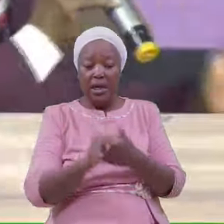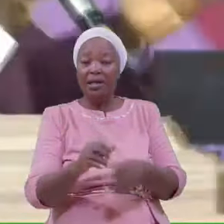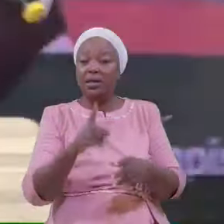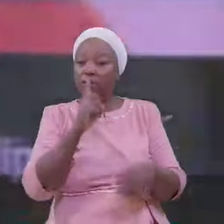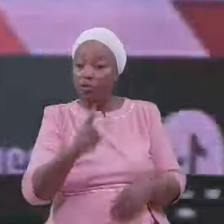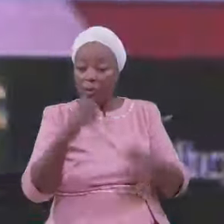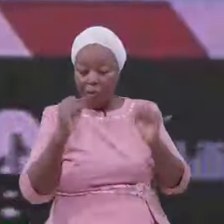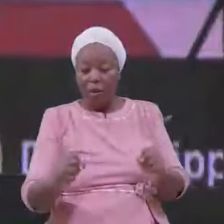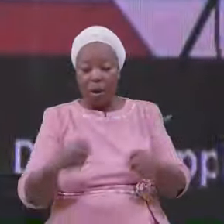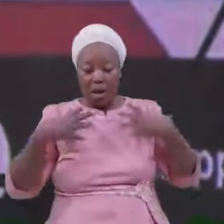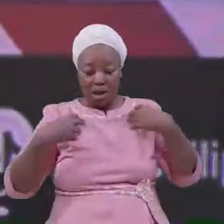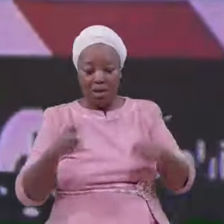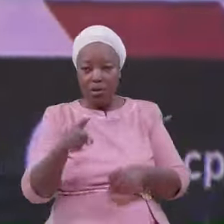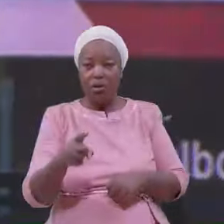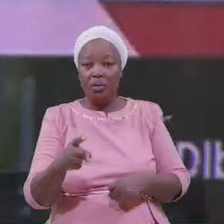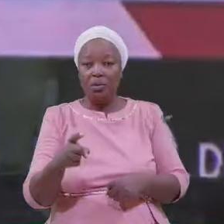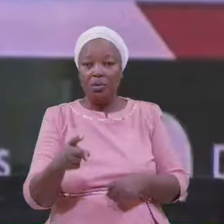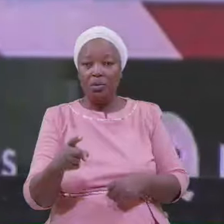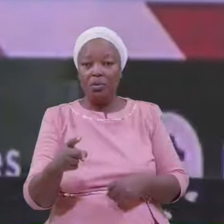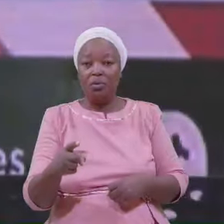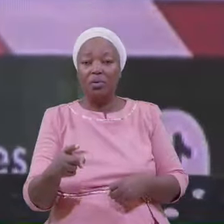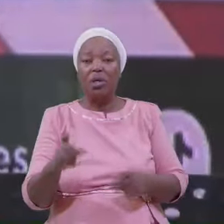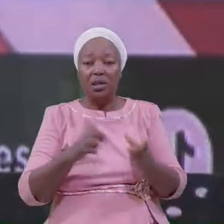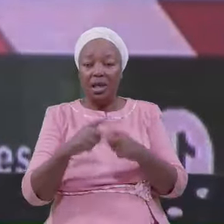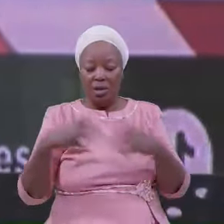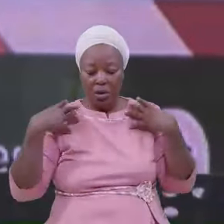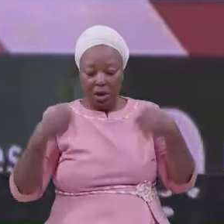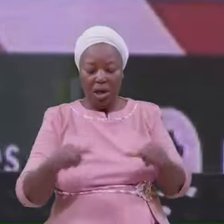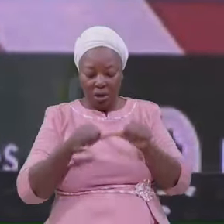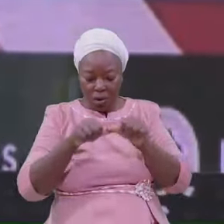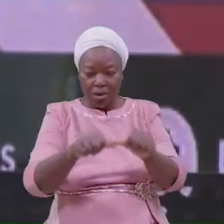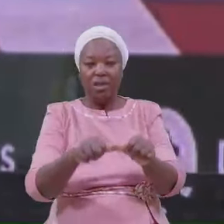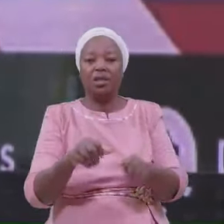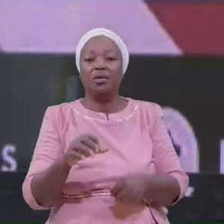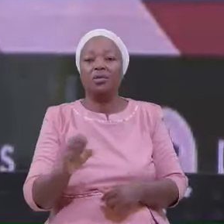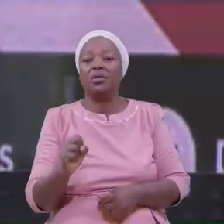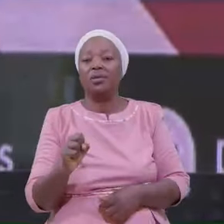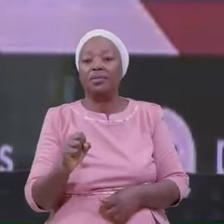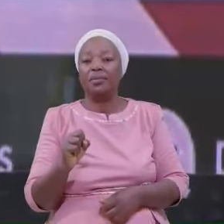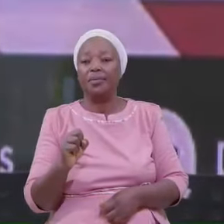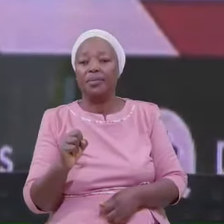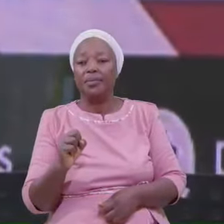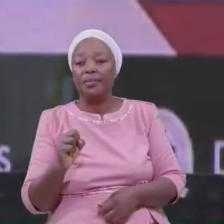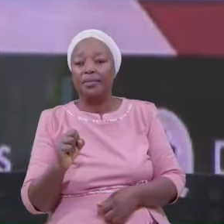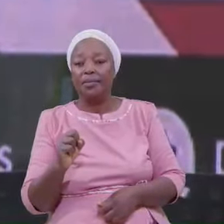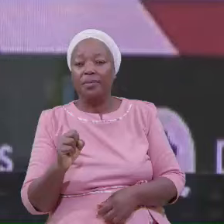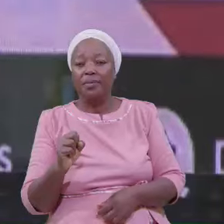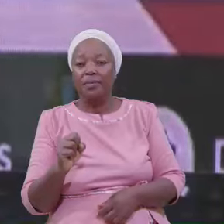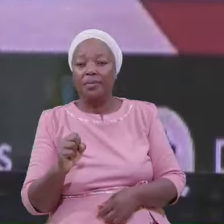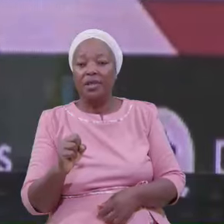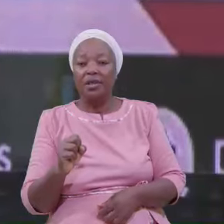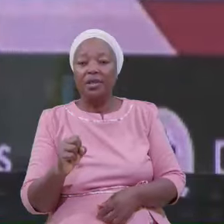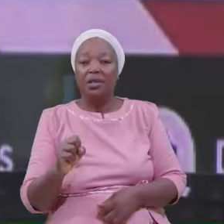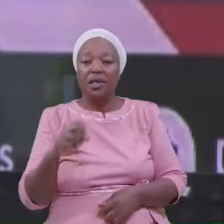ako. Remains. Nananalangin ako, ang tunay na kapangyarihan ng Diyos ay pagalingin ka the sa gabing ito.